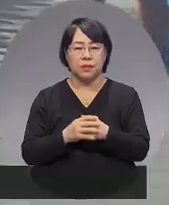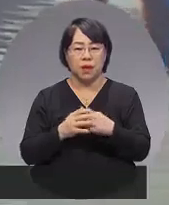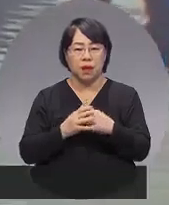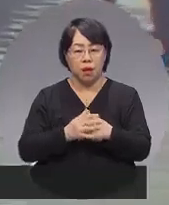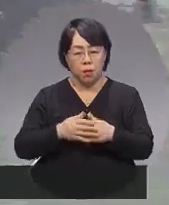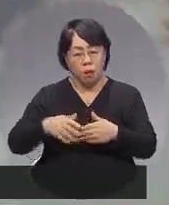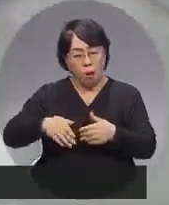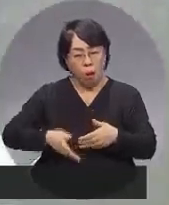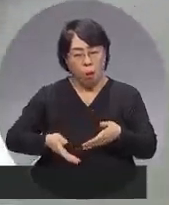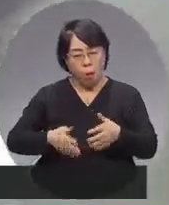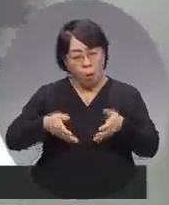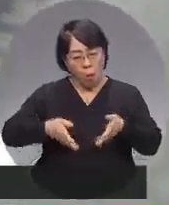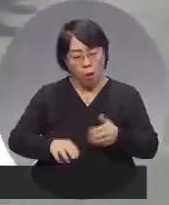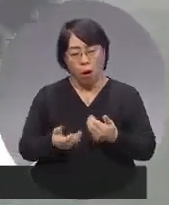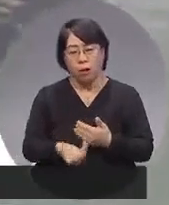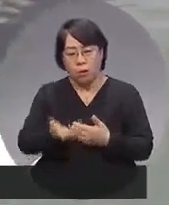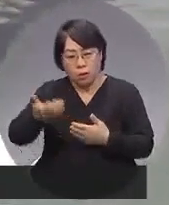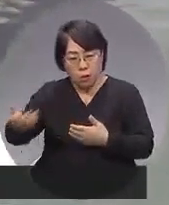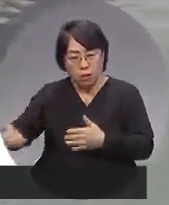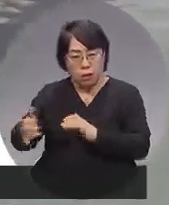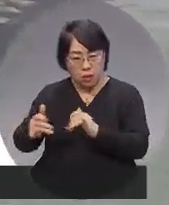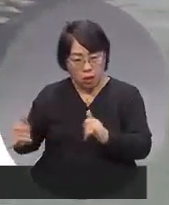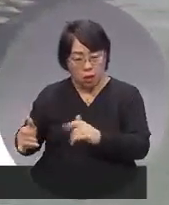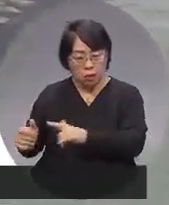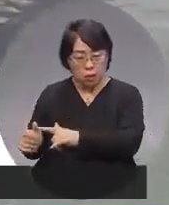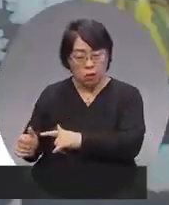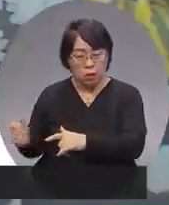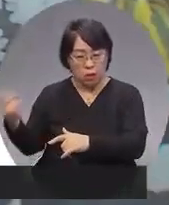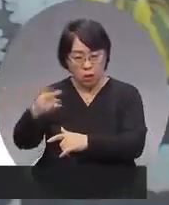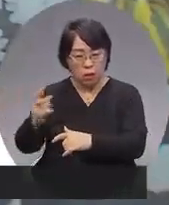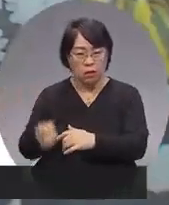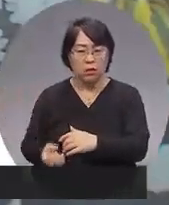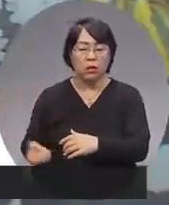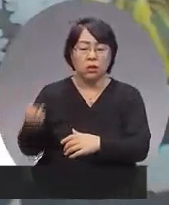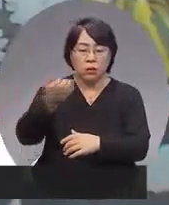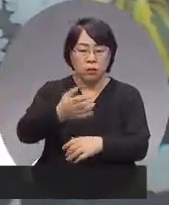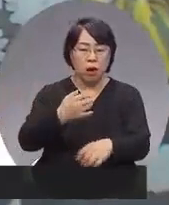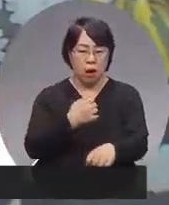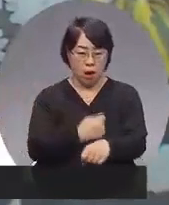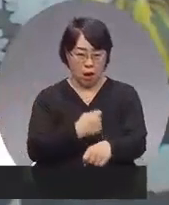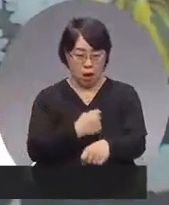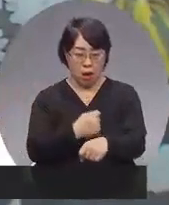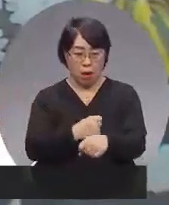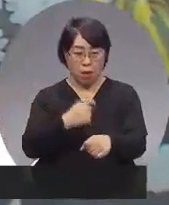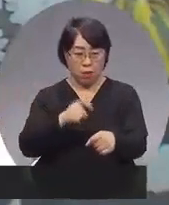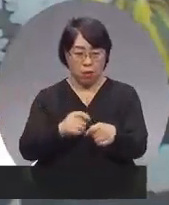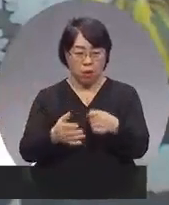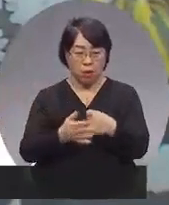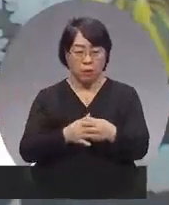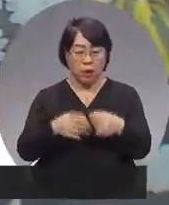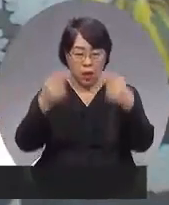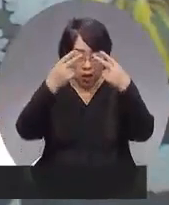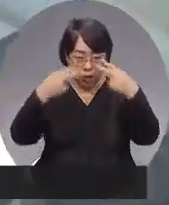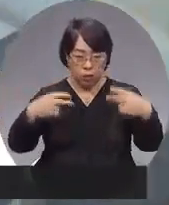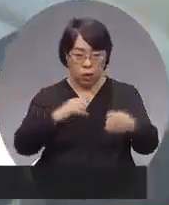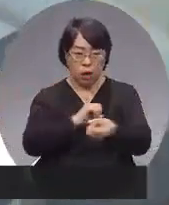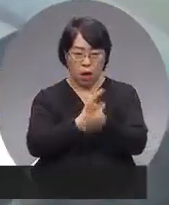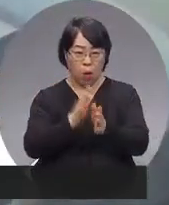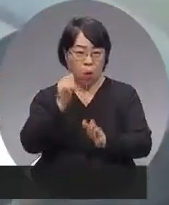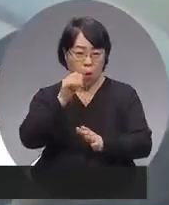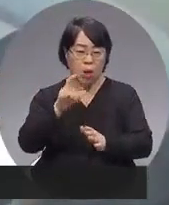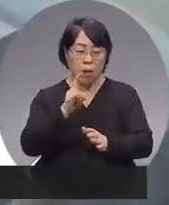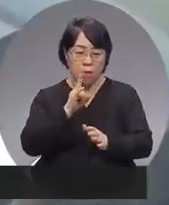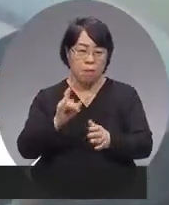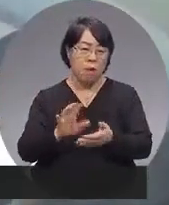출향 인사들의 충북지사 출마를 두고 충북도청 앞에 설치됐던 근조화환이 닷새 만에 철거됐습니다. 이